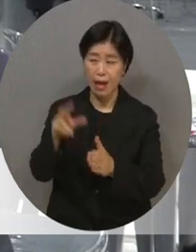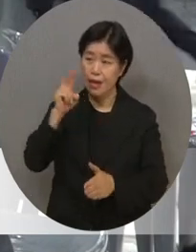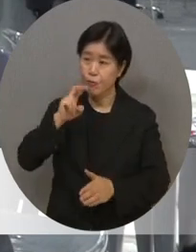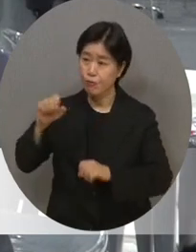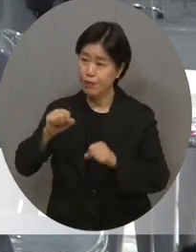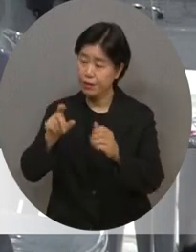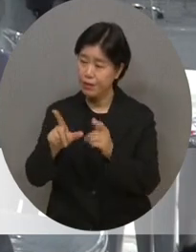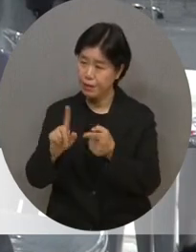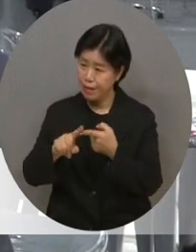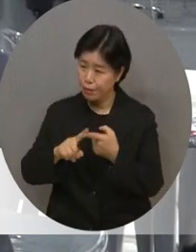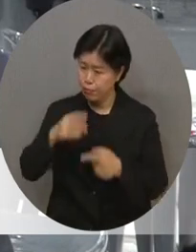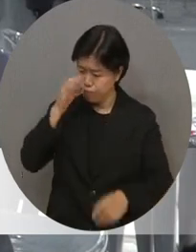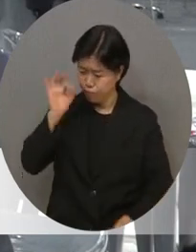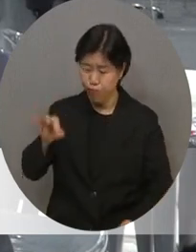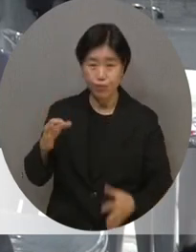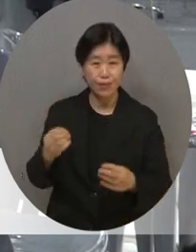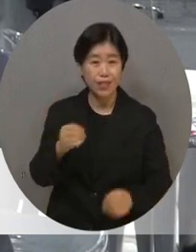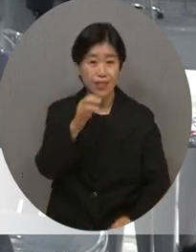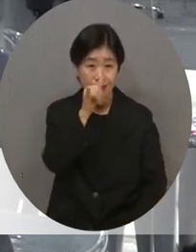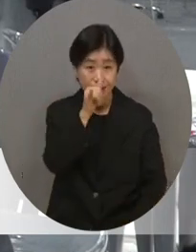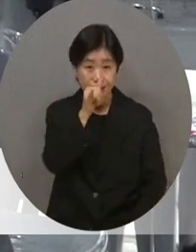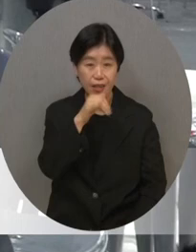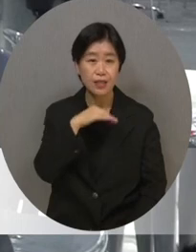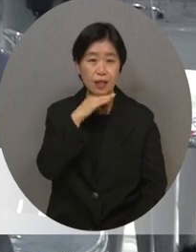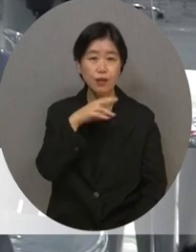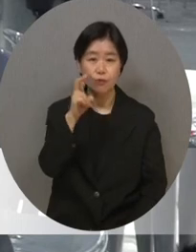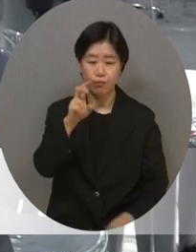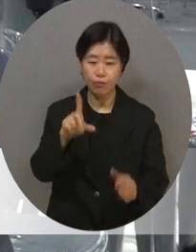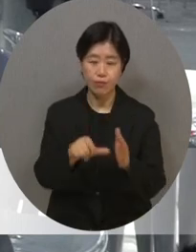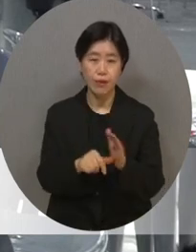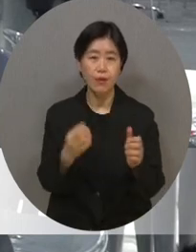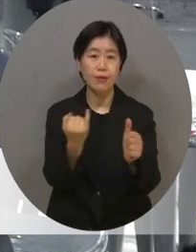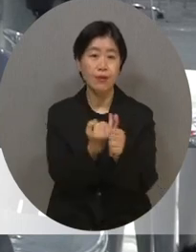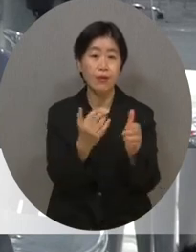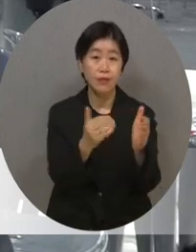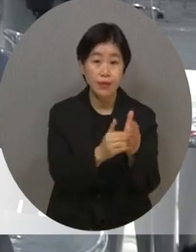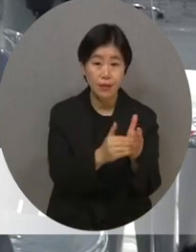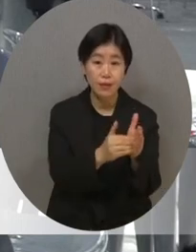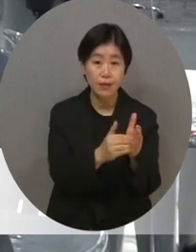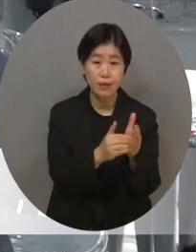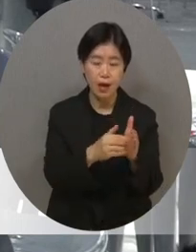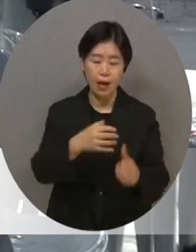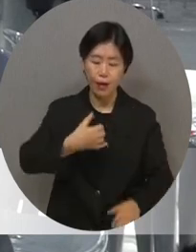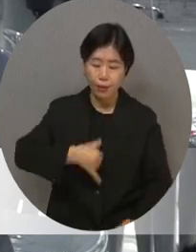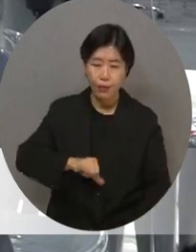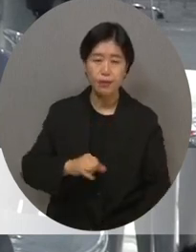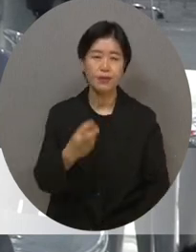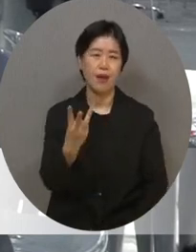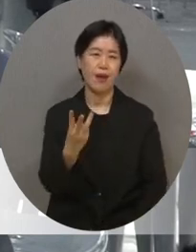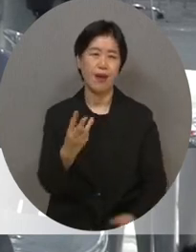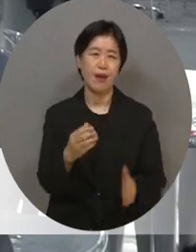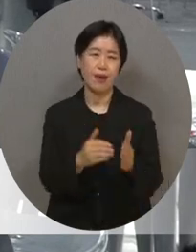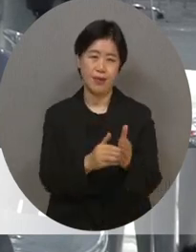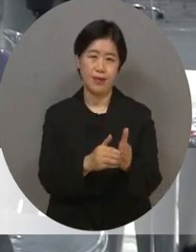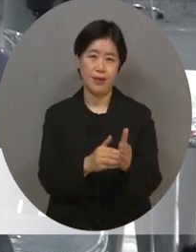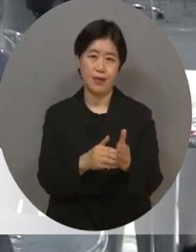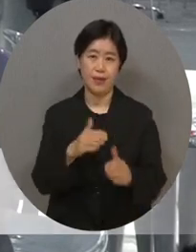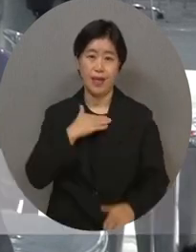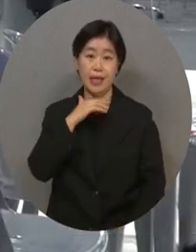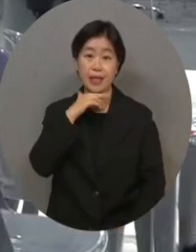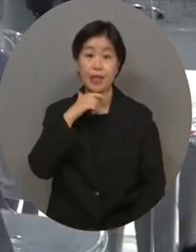무시했잖아요. 20살에 시집가서 21살에 첫애 낳고 애 셋 낳고 살다가 한갑 지나고부터 이제 제